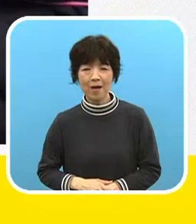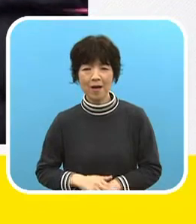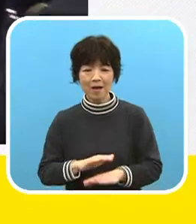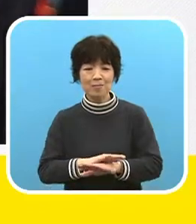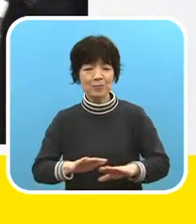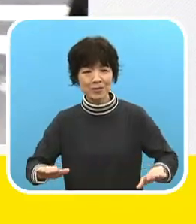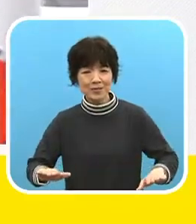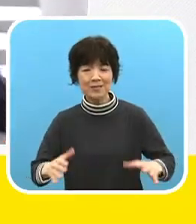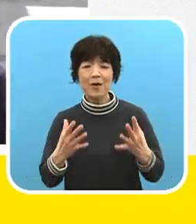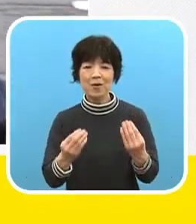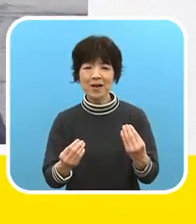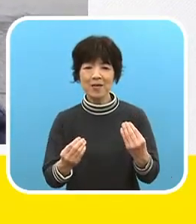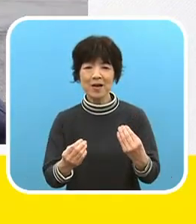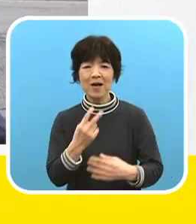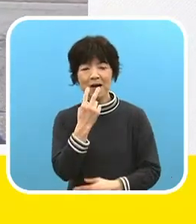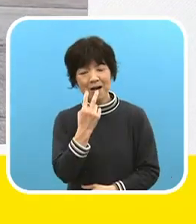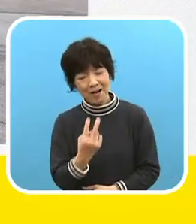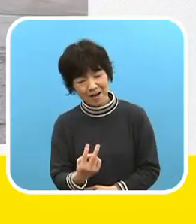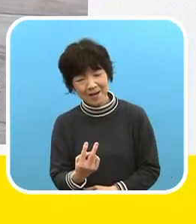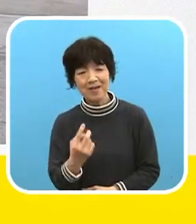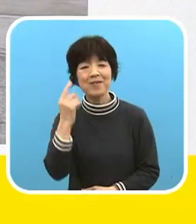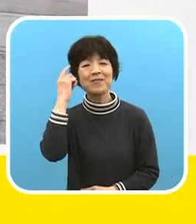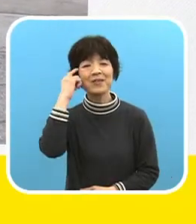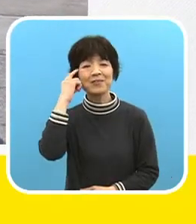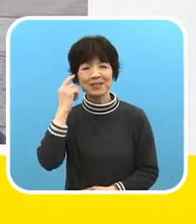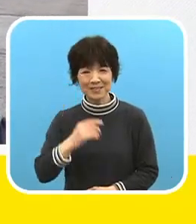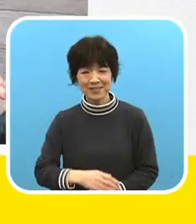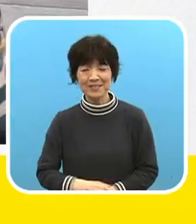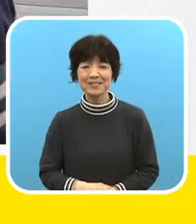ば安堵したと思って、